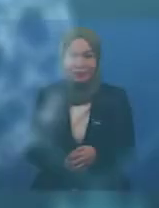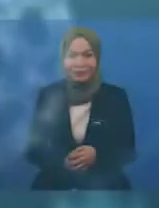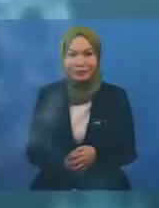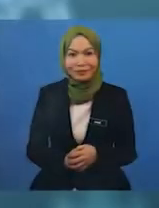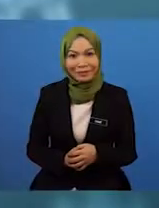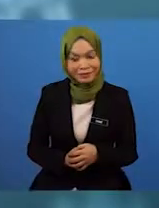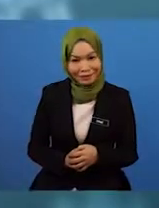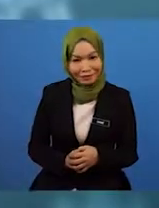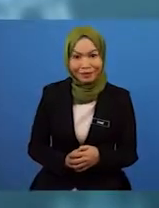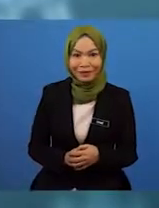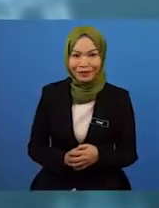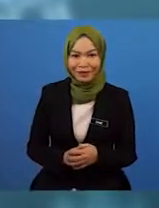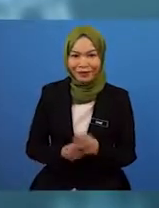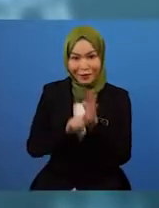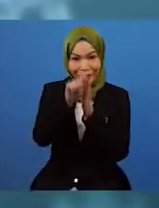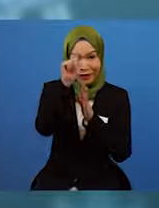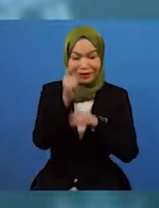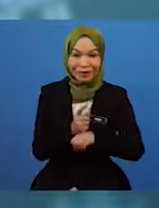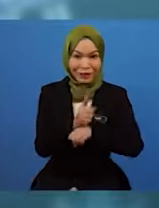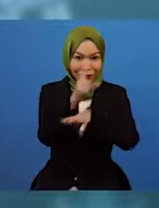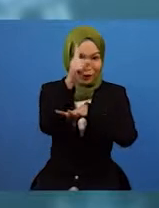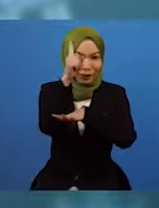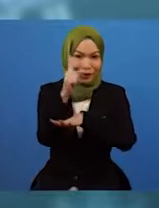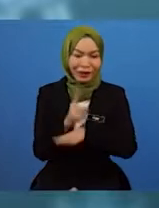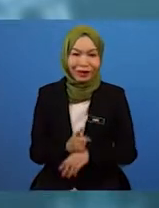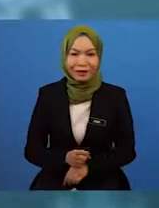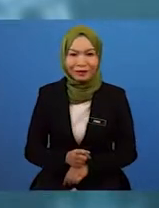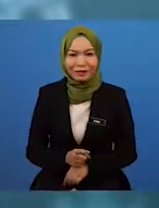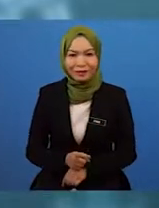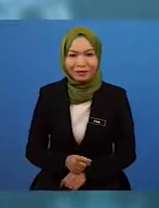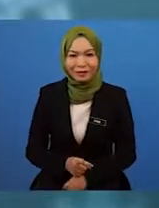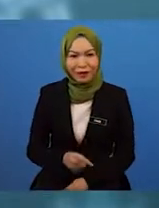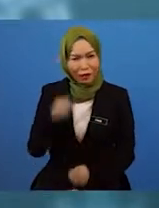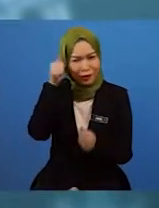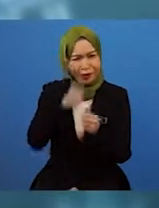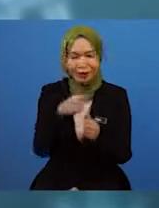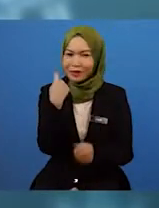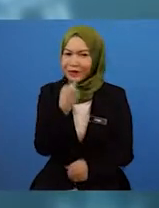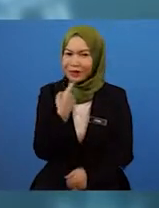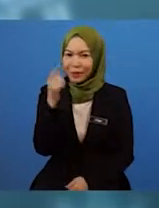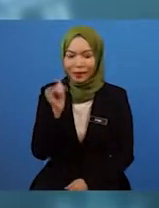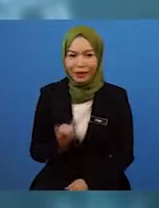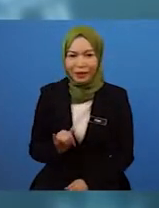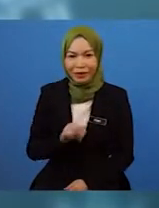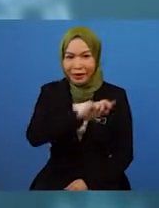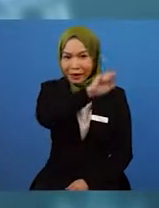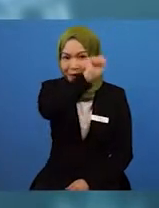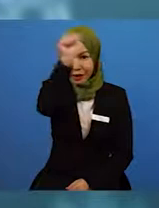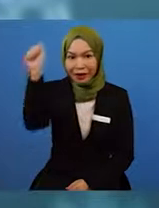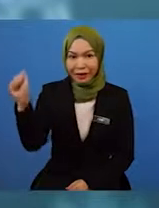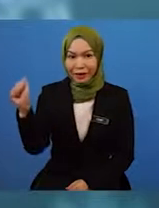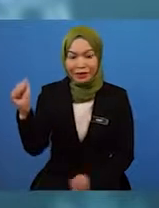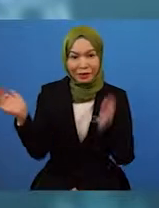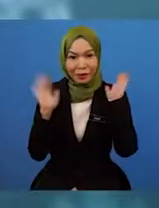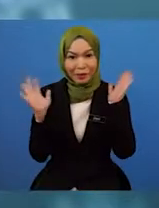Ha, tinggi tak roket tu naik? Murid-murid ingat tak siapa angkasawan pertama